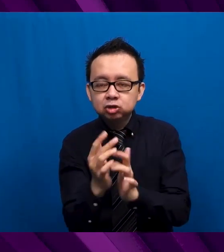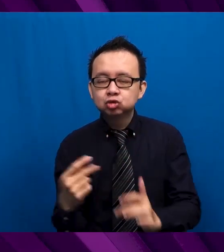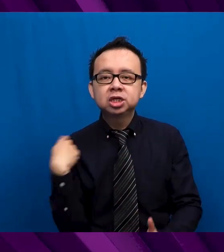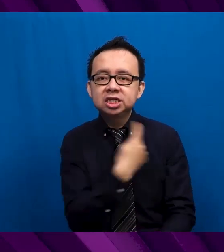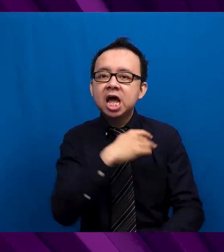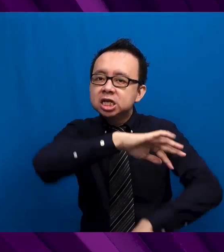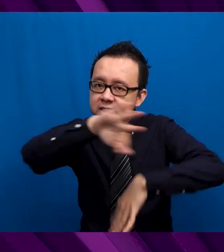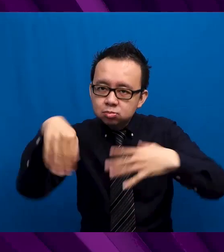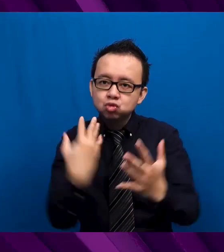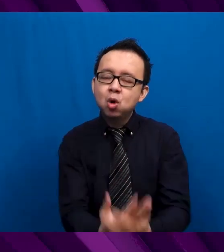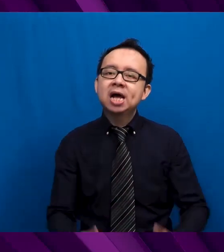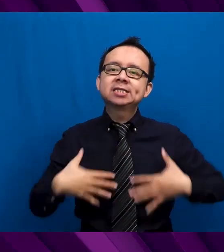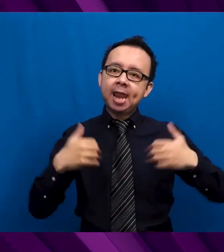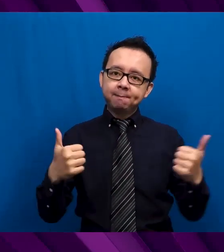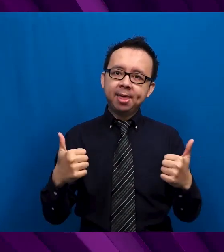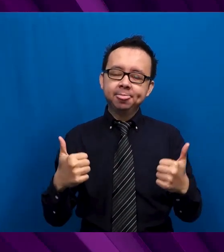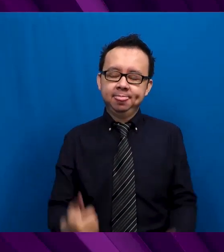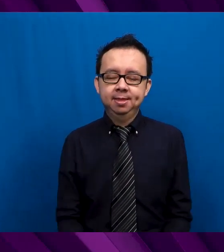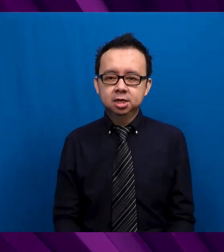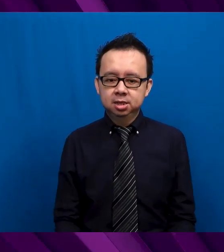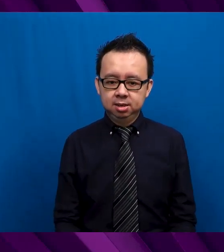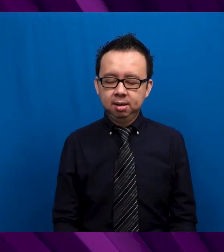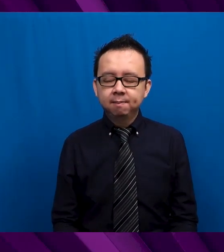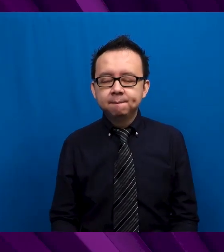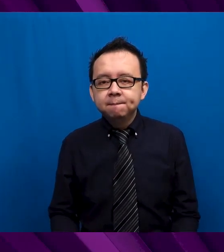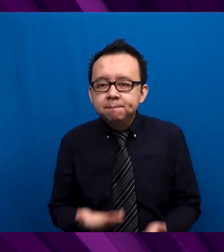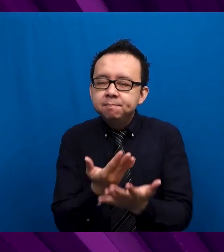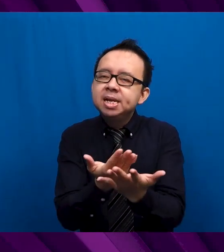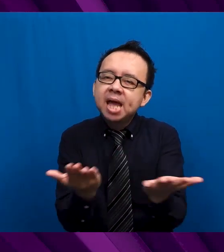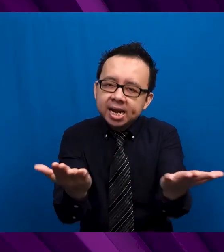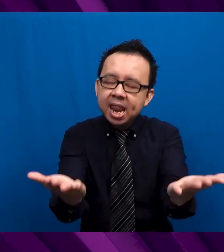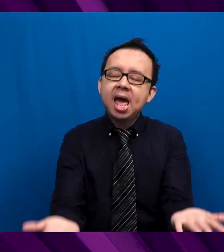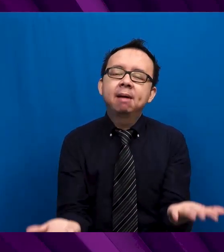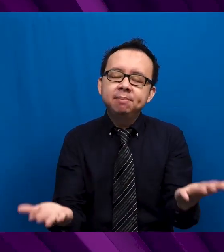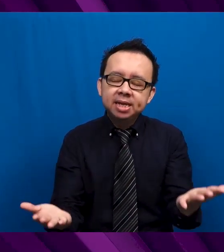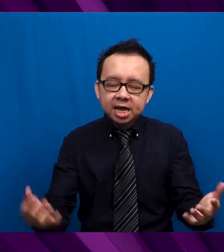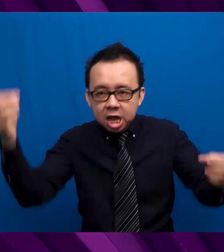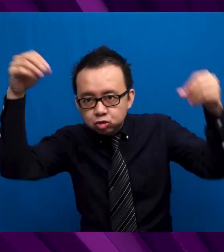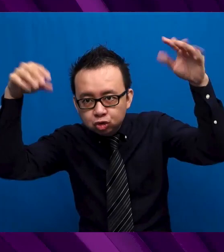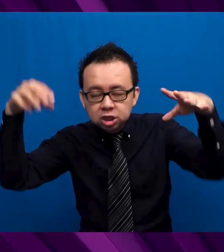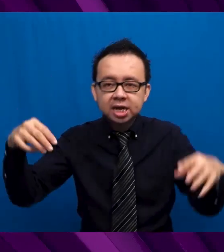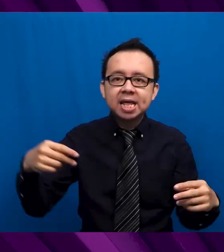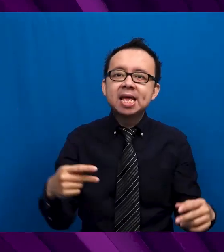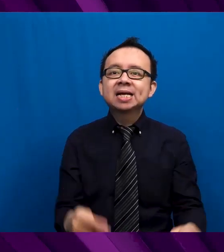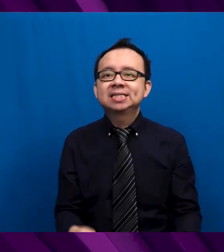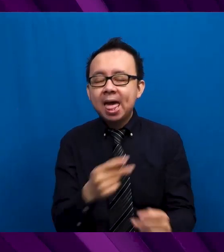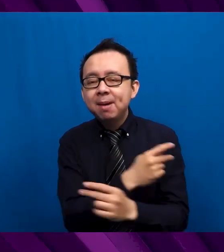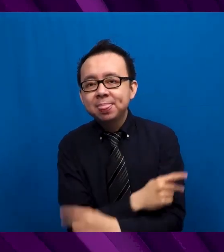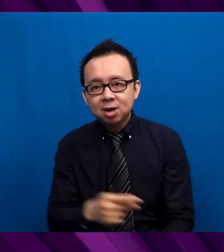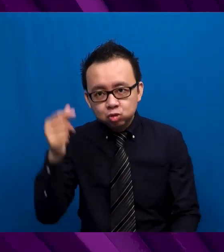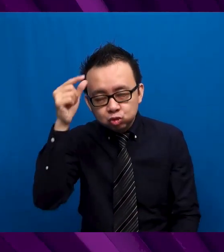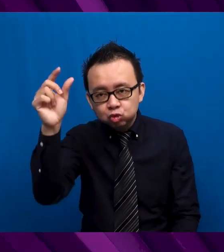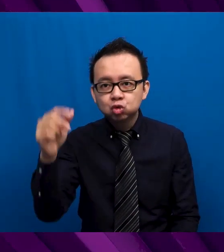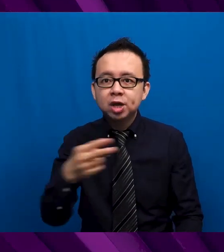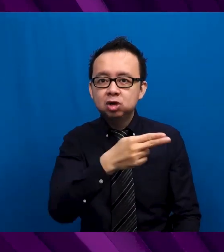Tuhan. Curahkan hujan keselamatan atas bangsa Indonesia Tuhan. Dan juga kami berdoa Tuhan. Kami juga berdoa buat bangsa